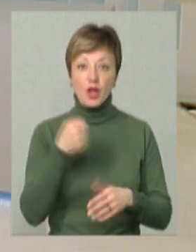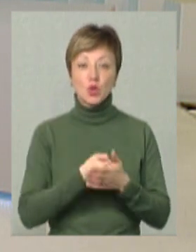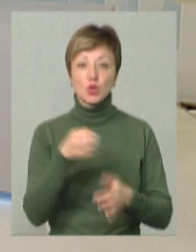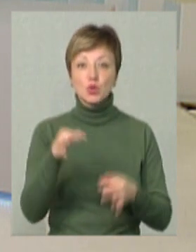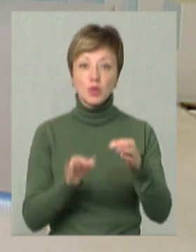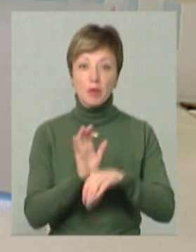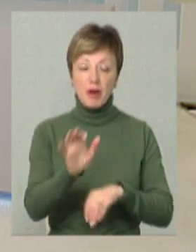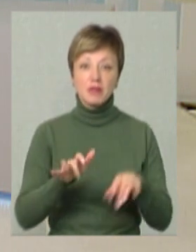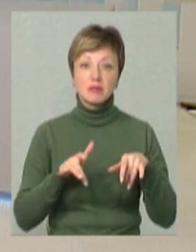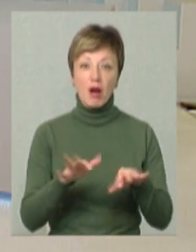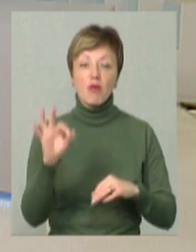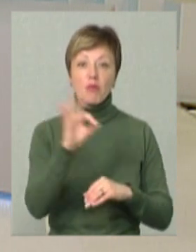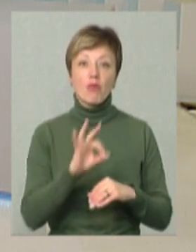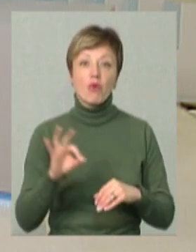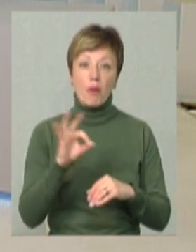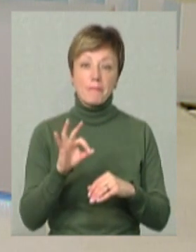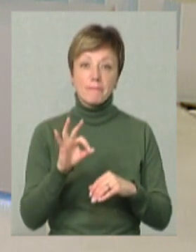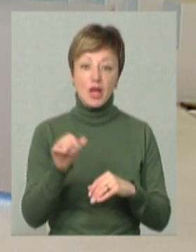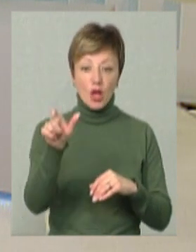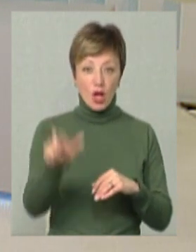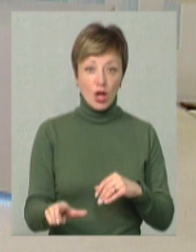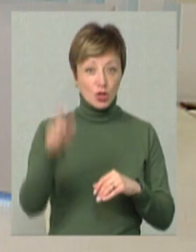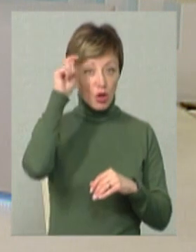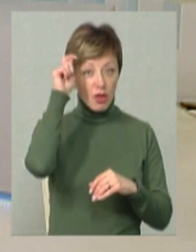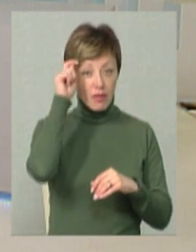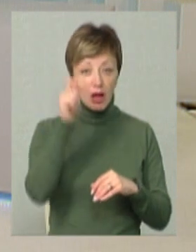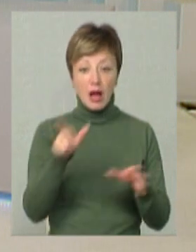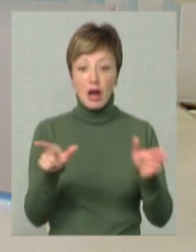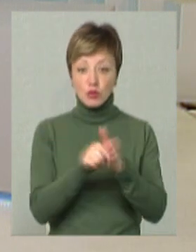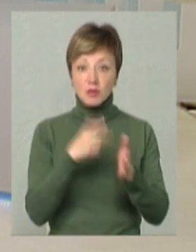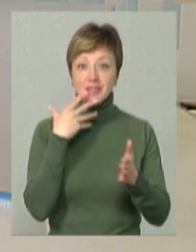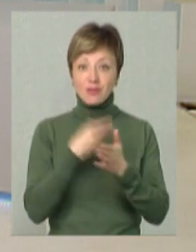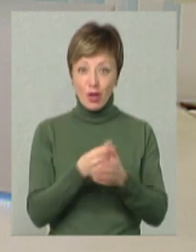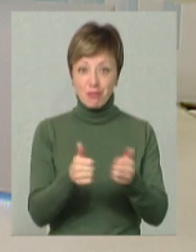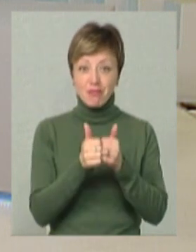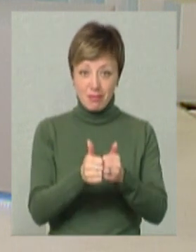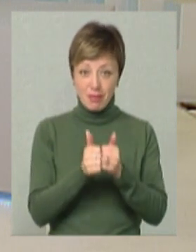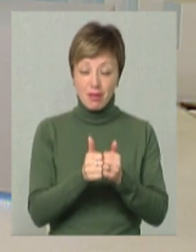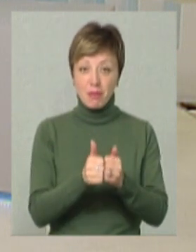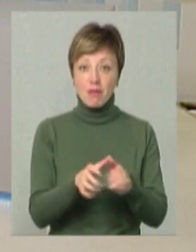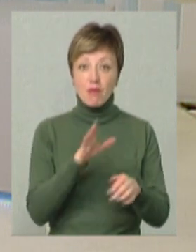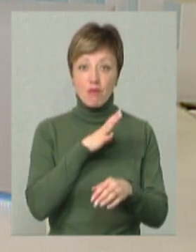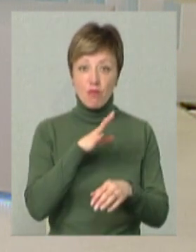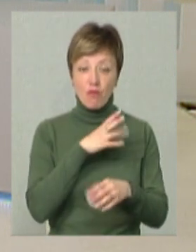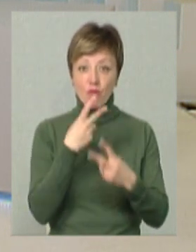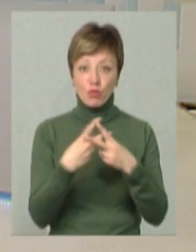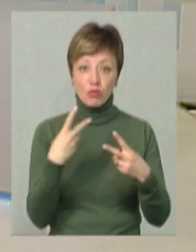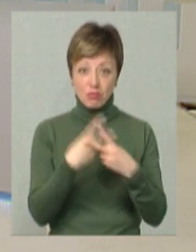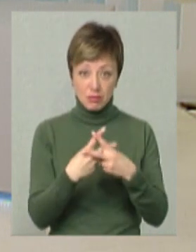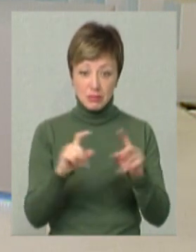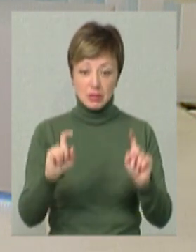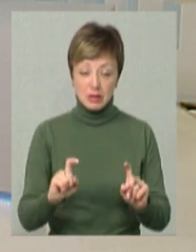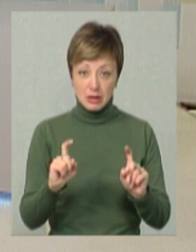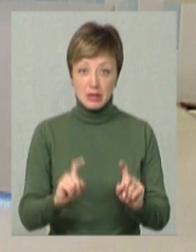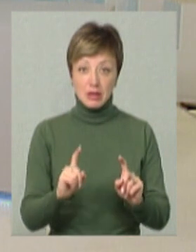було направлено провадження відносно чоловіка, який разом зі своїм напарником, котрий перебував у місцях позбавлення волі